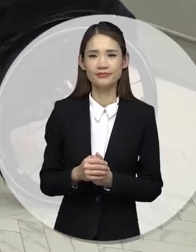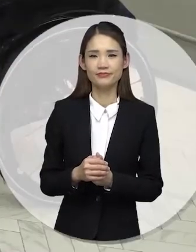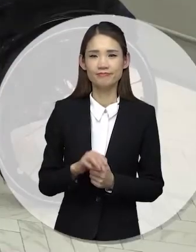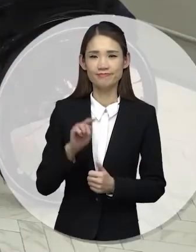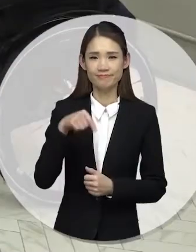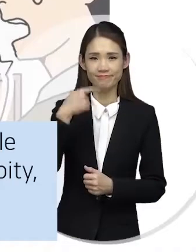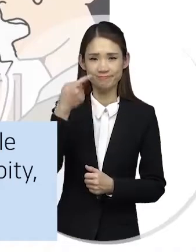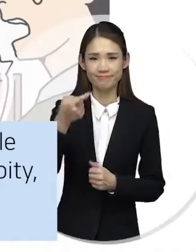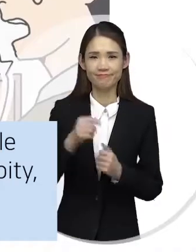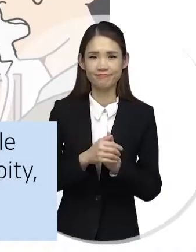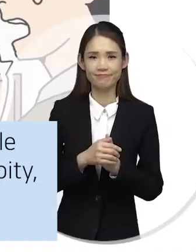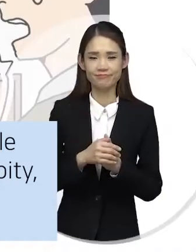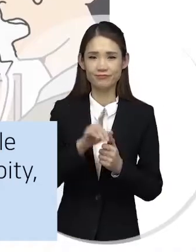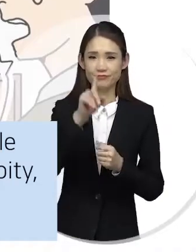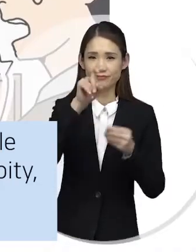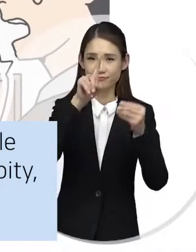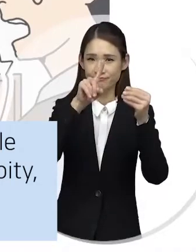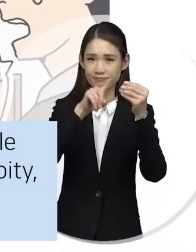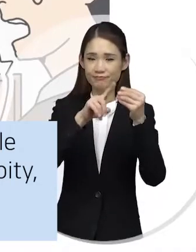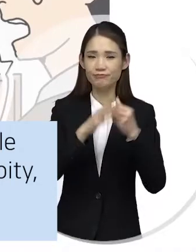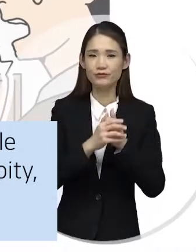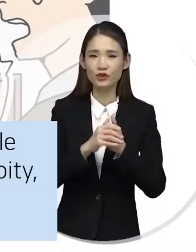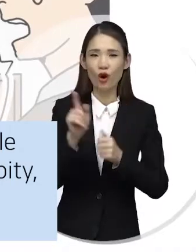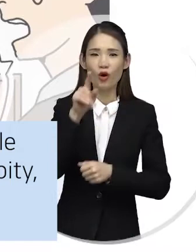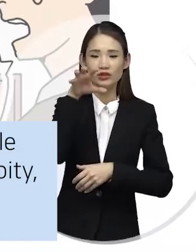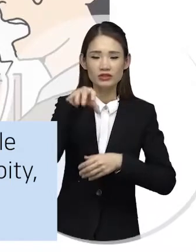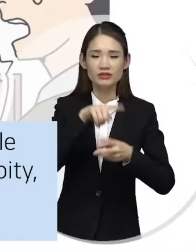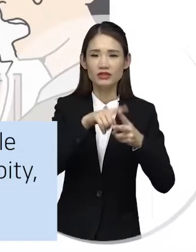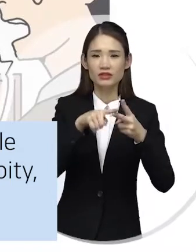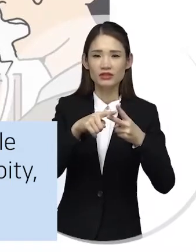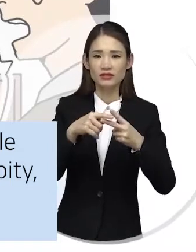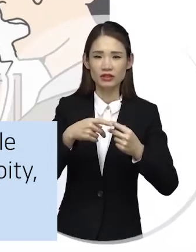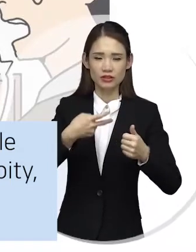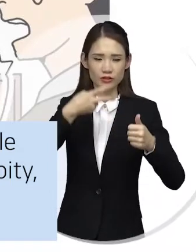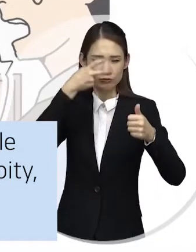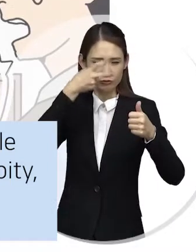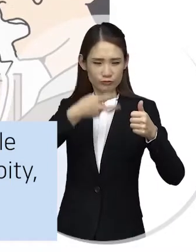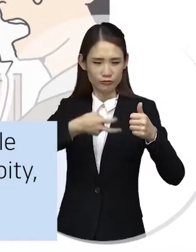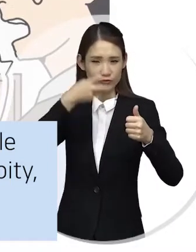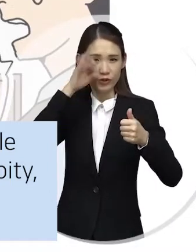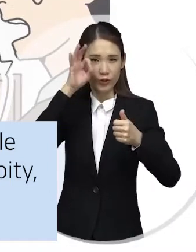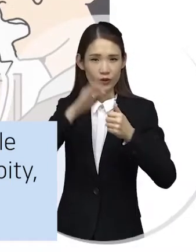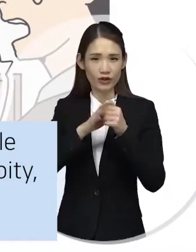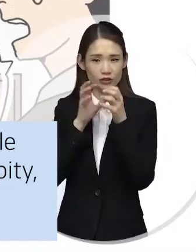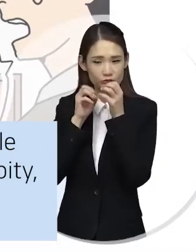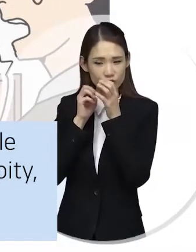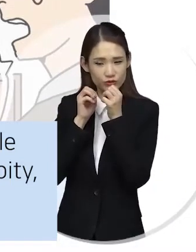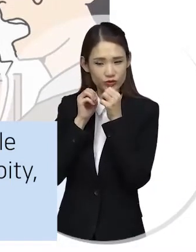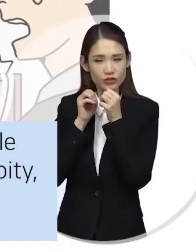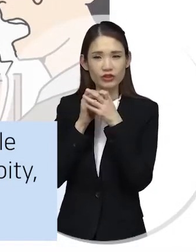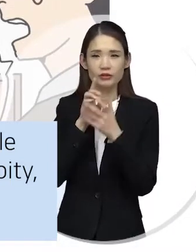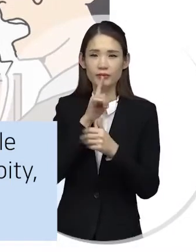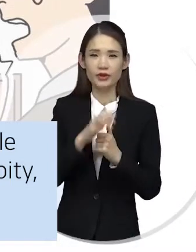자, 다음. 11번. 어디서든 장애인을 뚫어지게 쳐다보거나 수군거리는